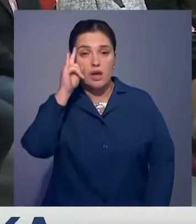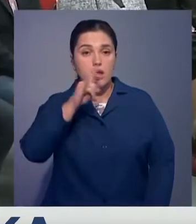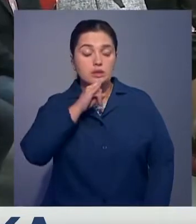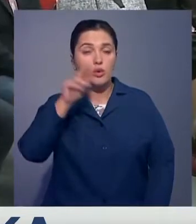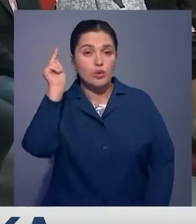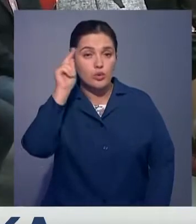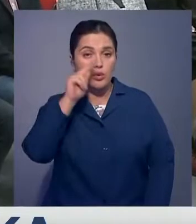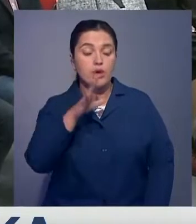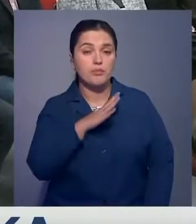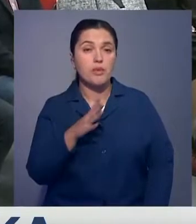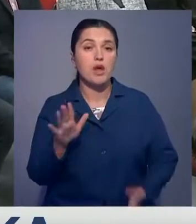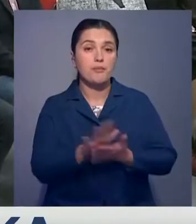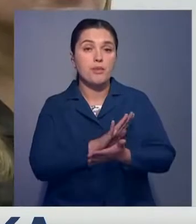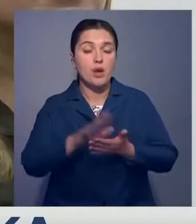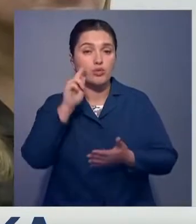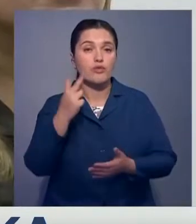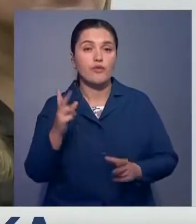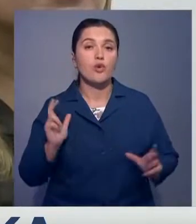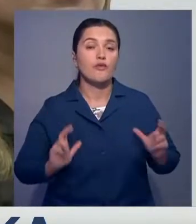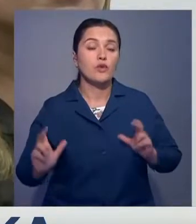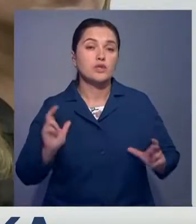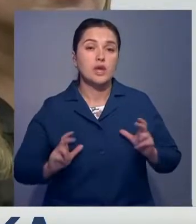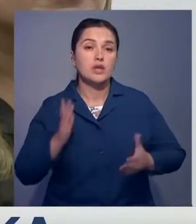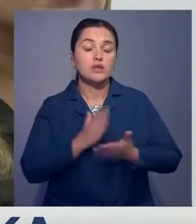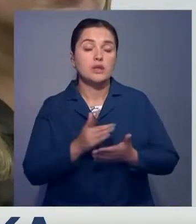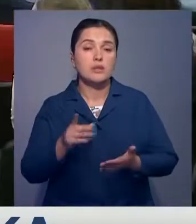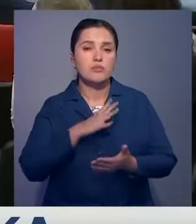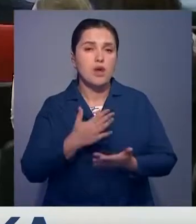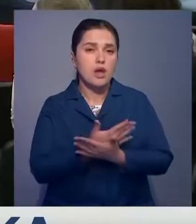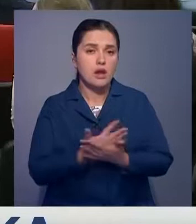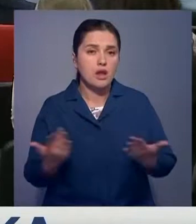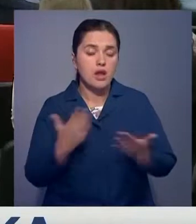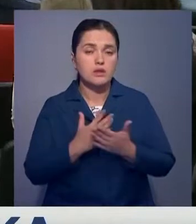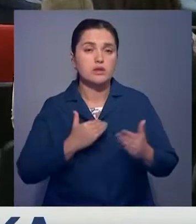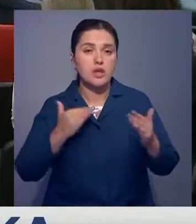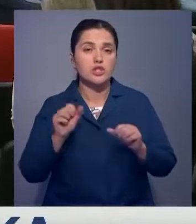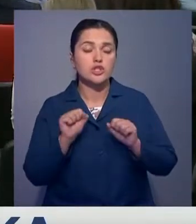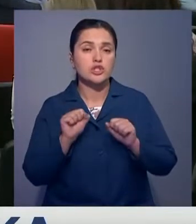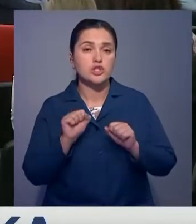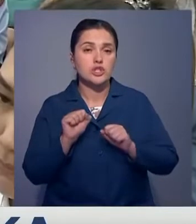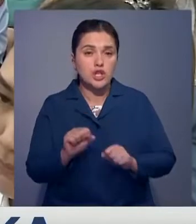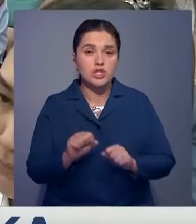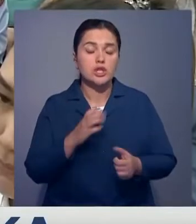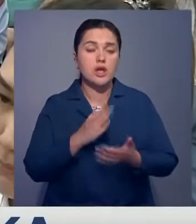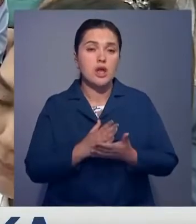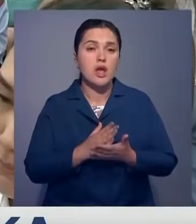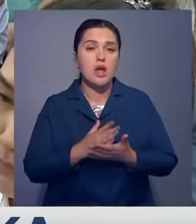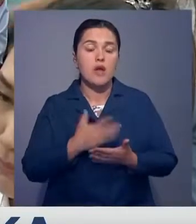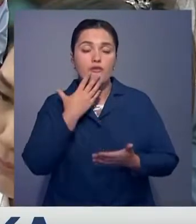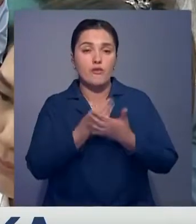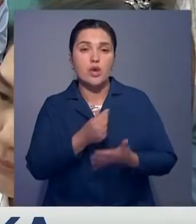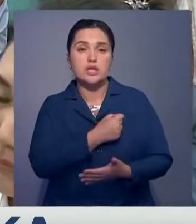по гранту отучилась в двух вузах за плечами бакалавриат магистратура и защита диссертации пройти эти ступени обучения